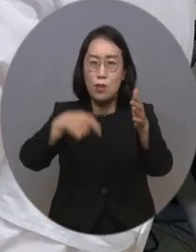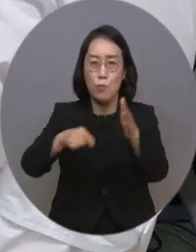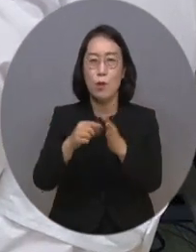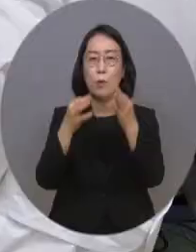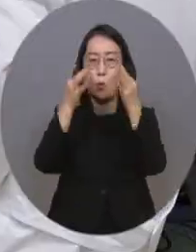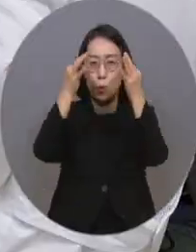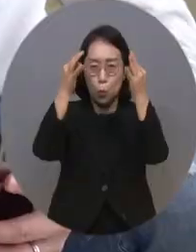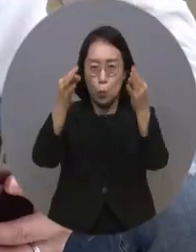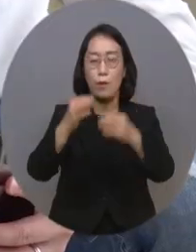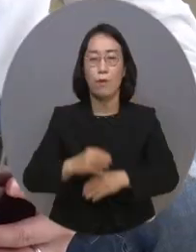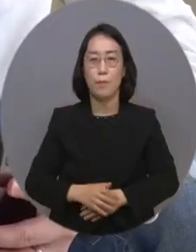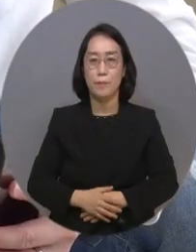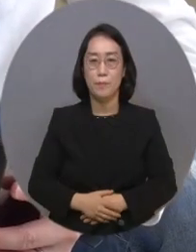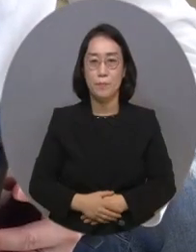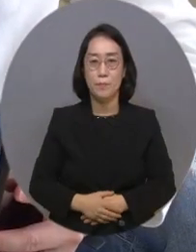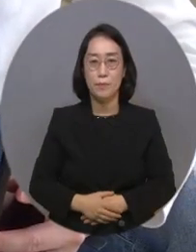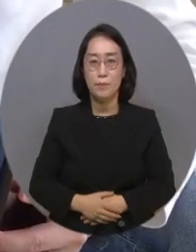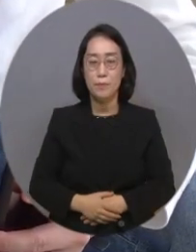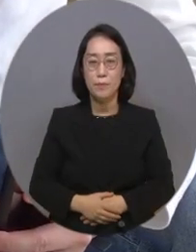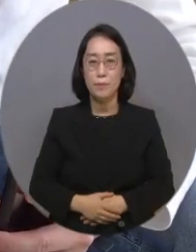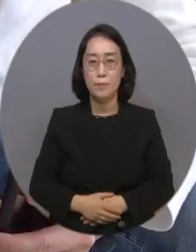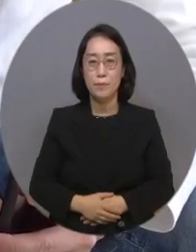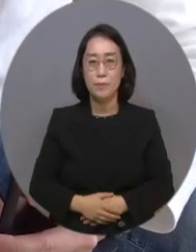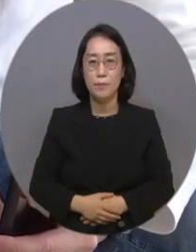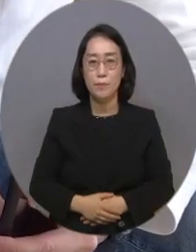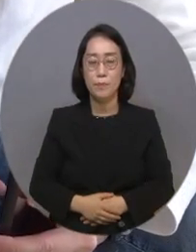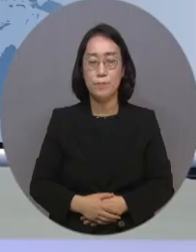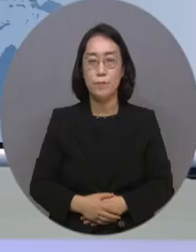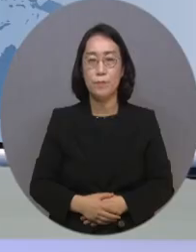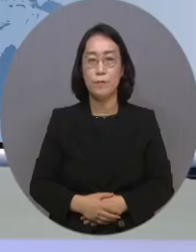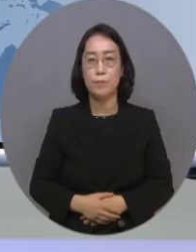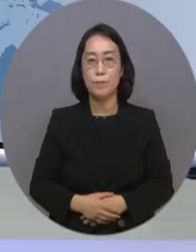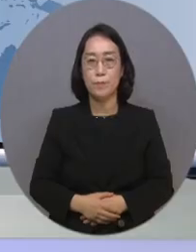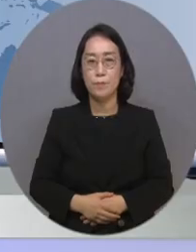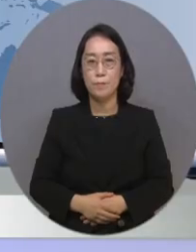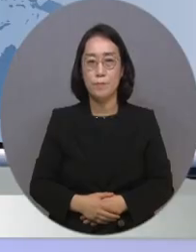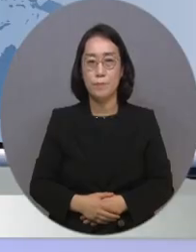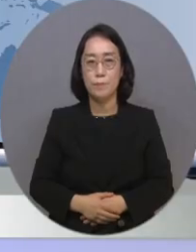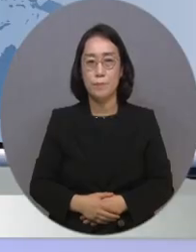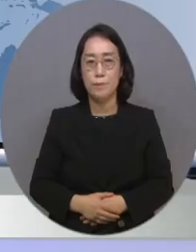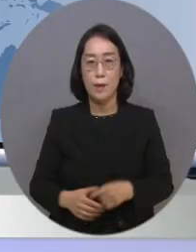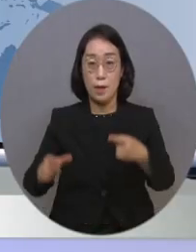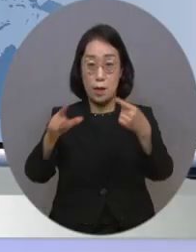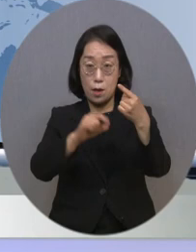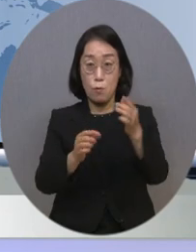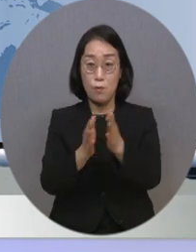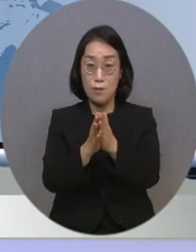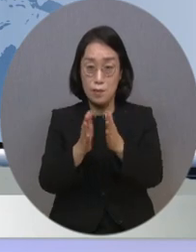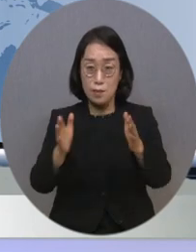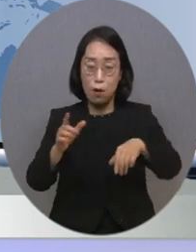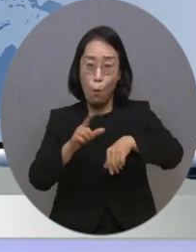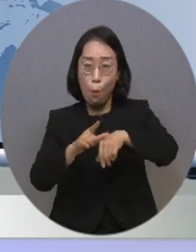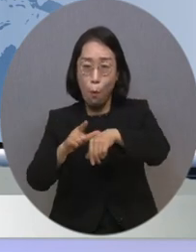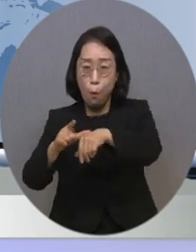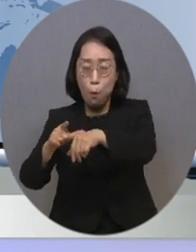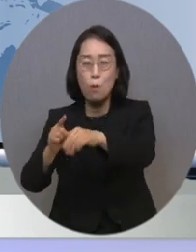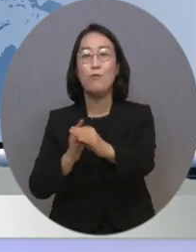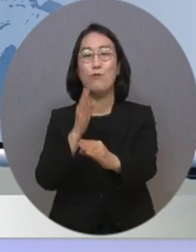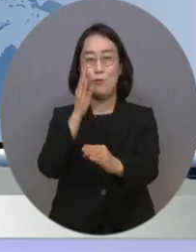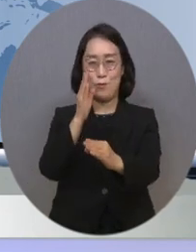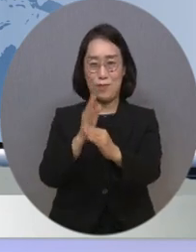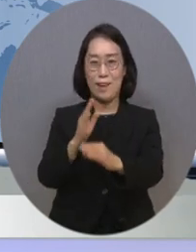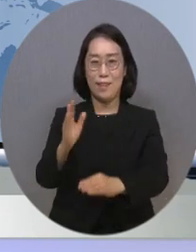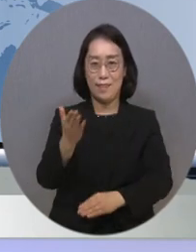있습니다. 복지TV 뉴스 김정현입니다. 1월이 시작된 지 어느덧 중반이 넘어가고